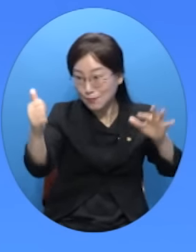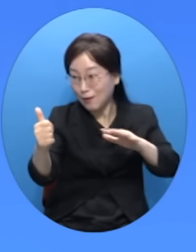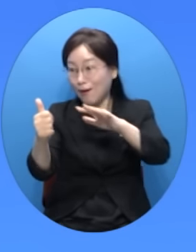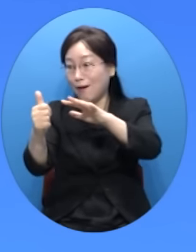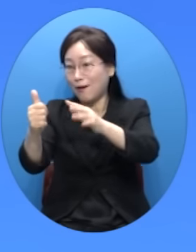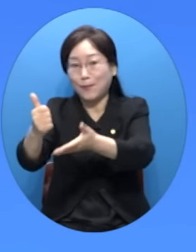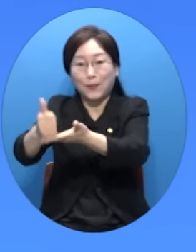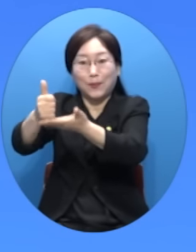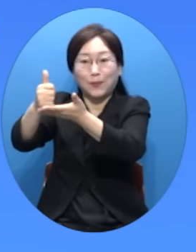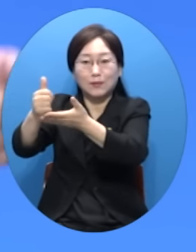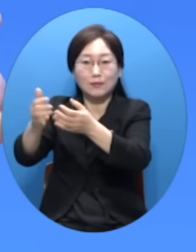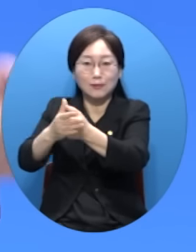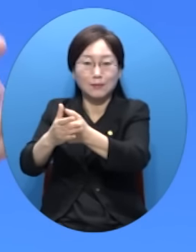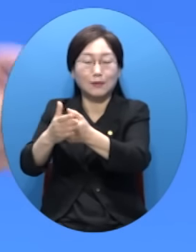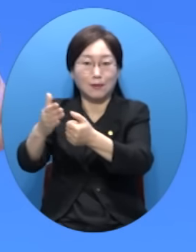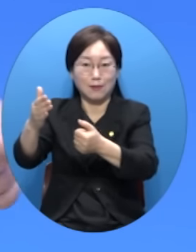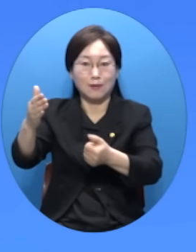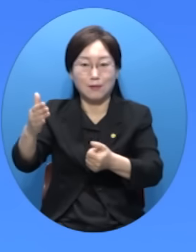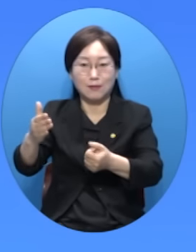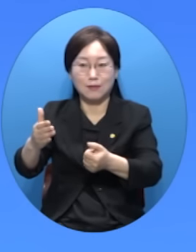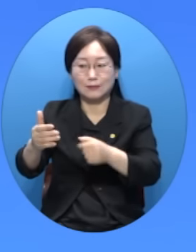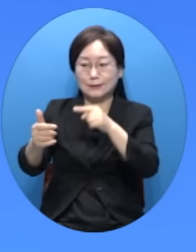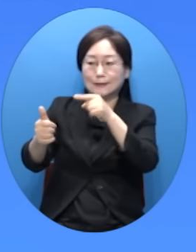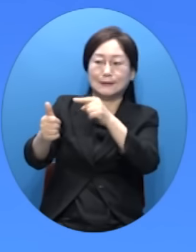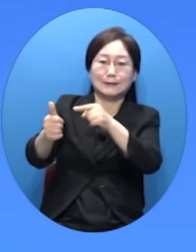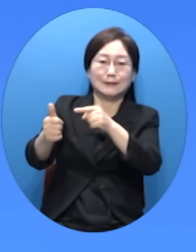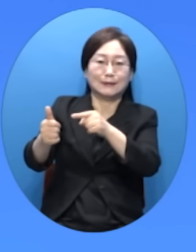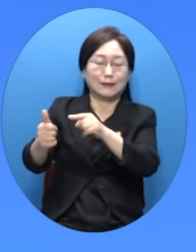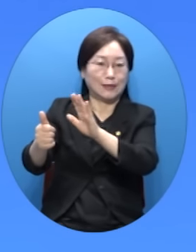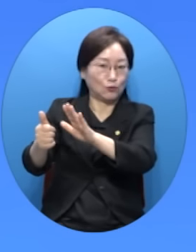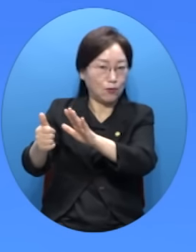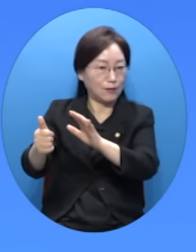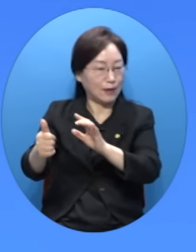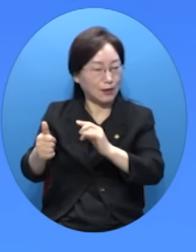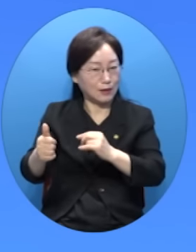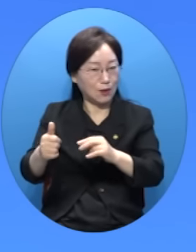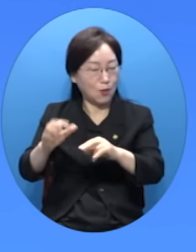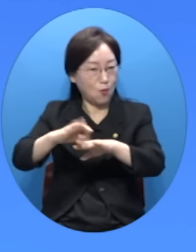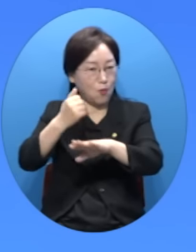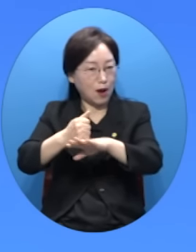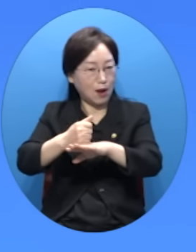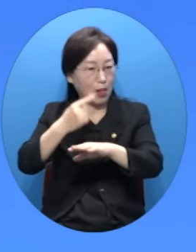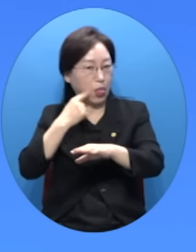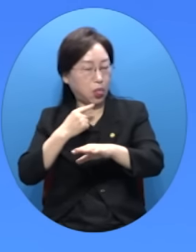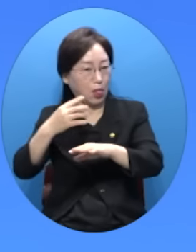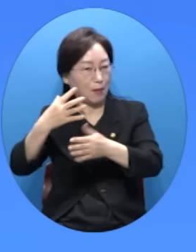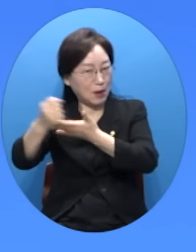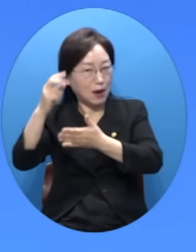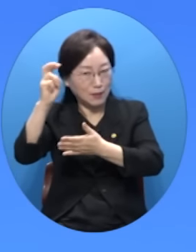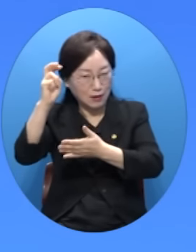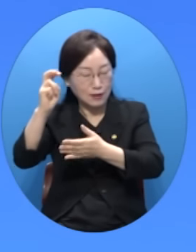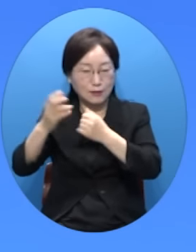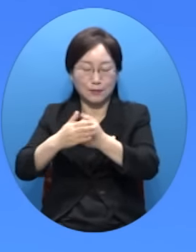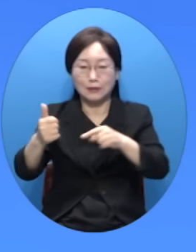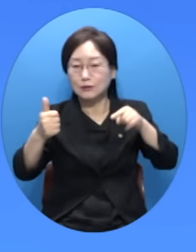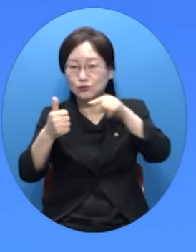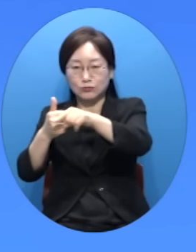가니까 저 녀석을 살려두면 내 자리가 위태하겠다. 그래서 다윗을 죽이기로